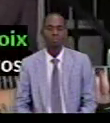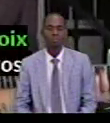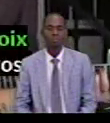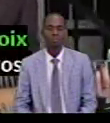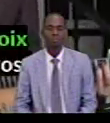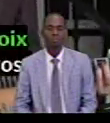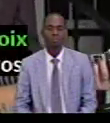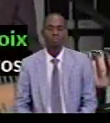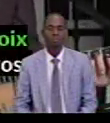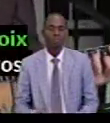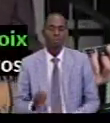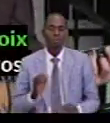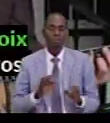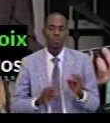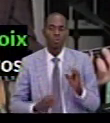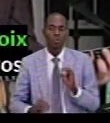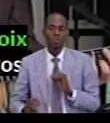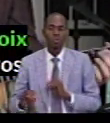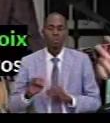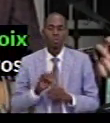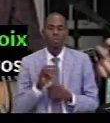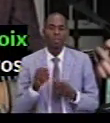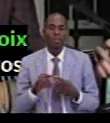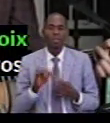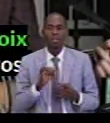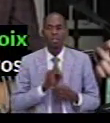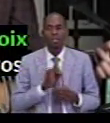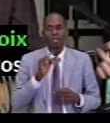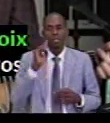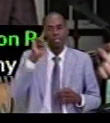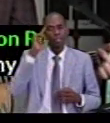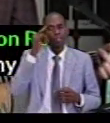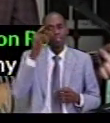Je pense à l'œuvre de la croix.